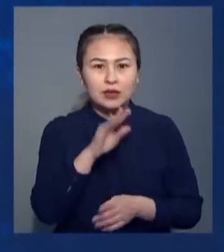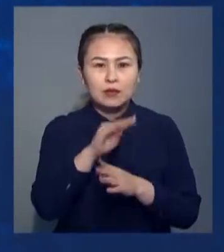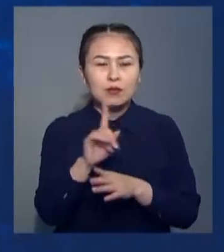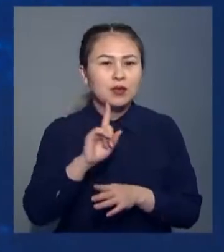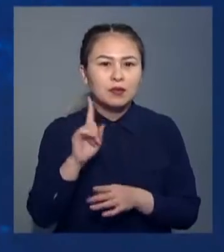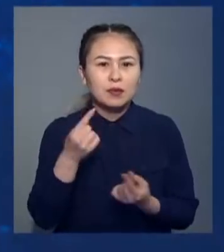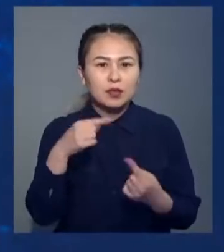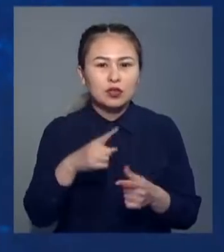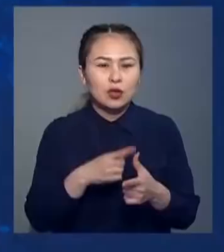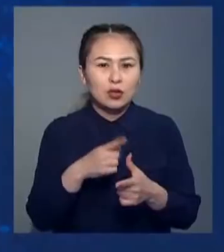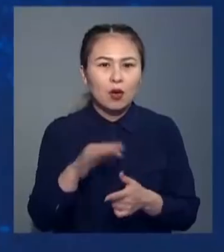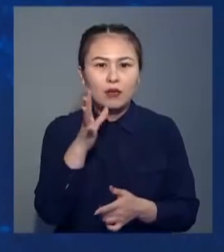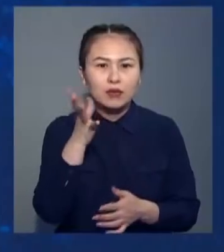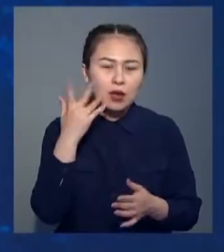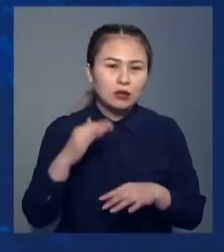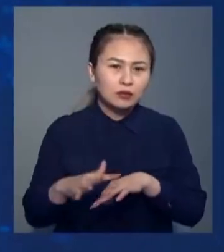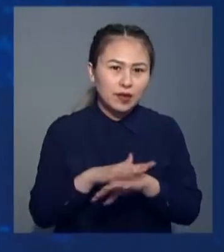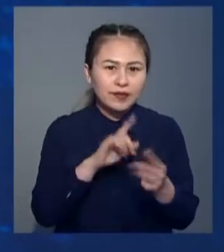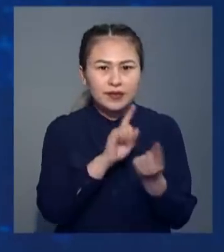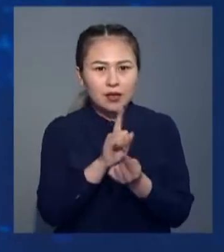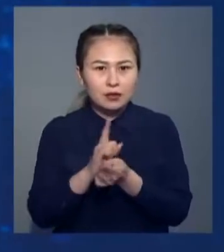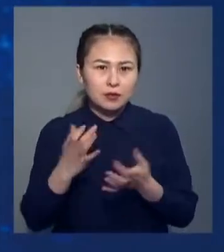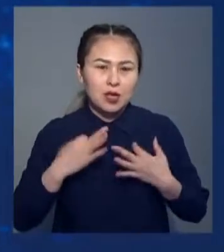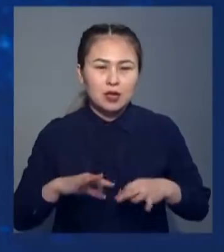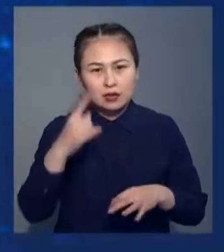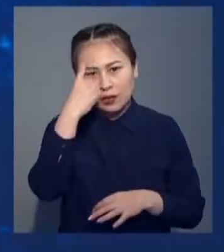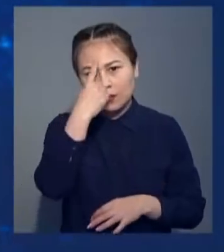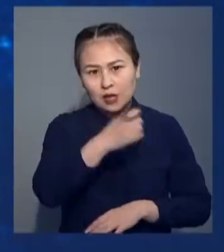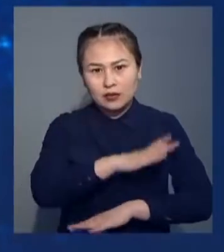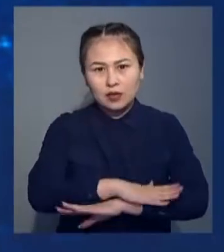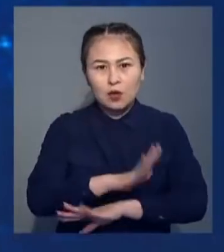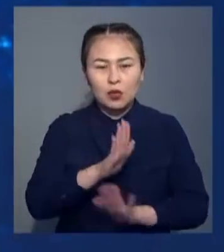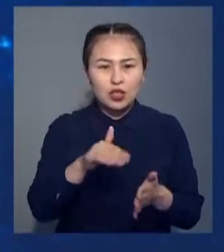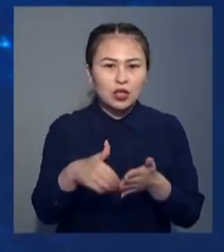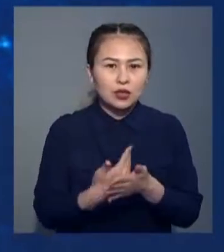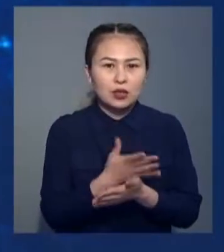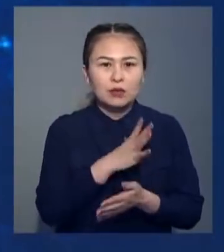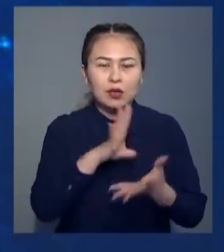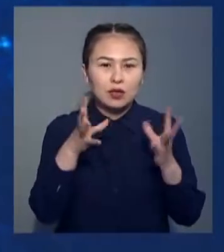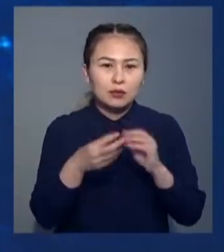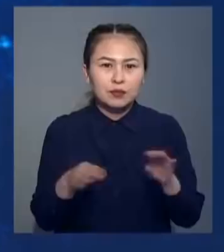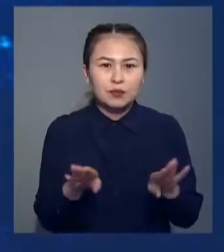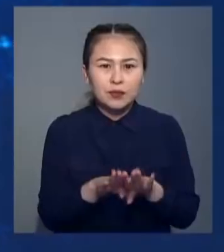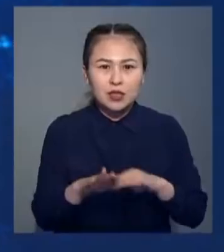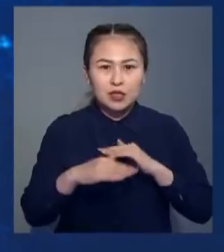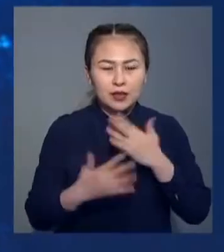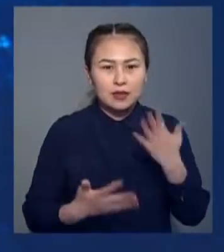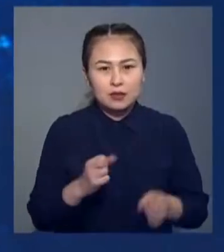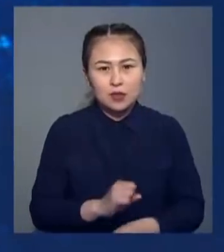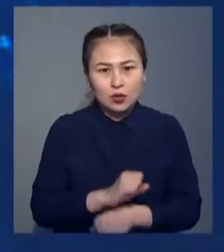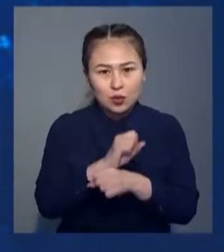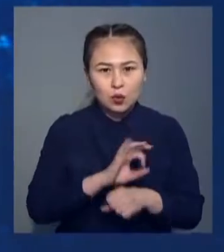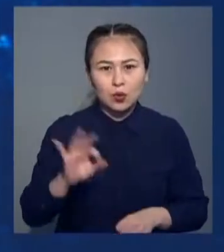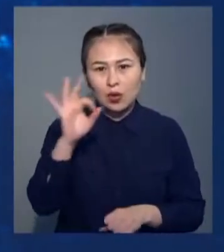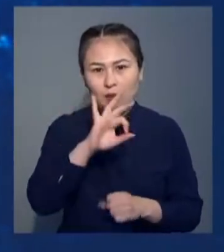Оған сай енді бейбіт жиналыстарды өткізу туралы алдын ала хабарлау тәртібі енгізіледі. Жаңашылдықтардың бірі, егер жергілікті